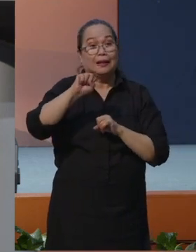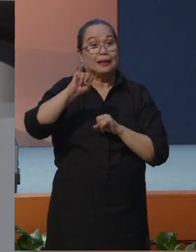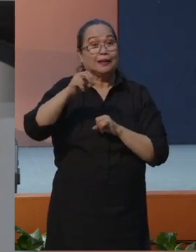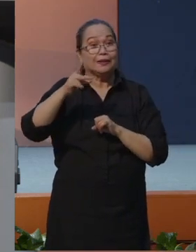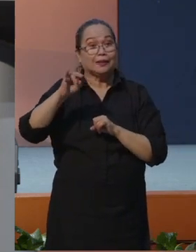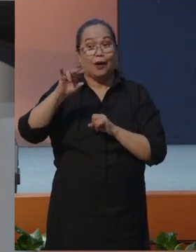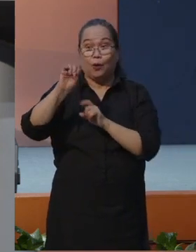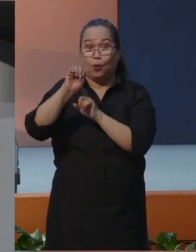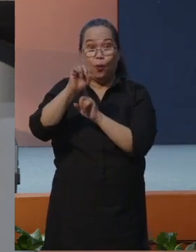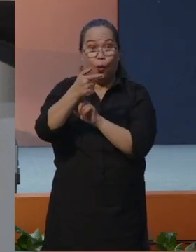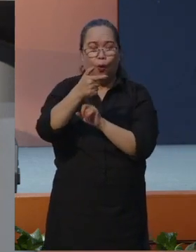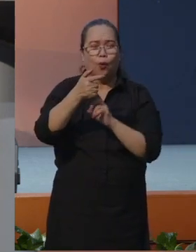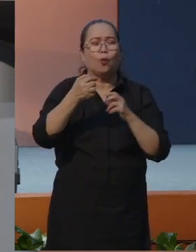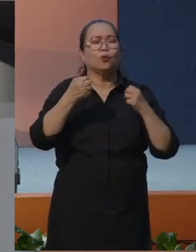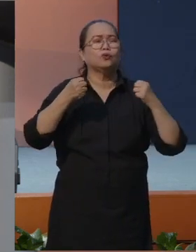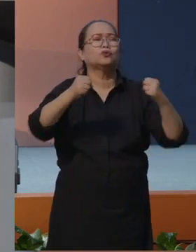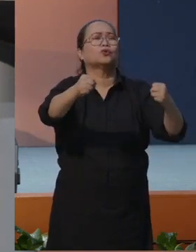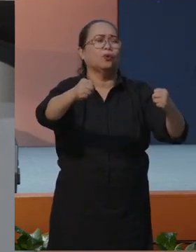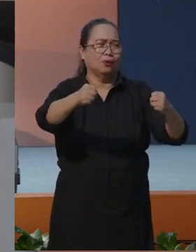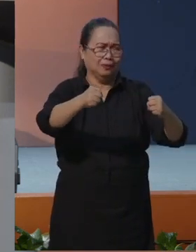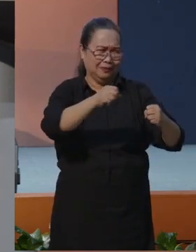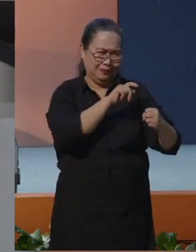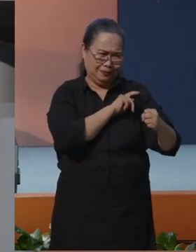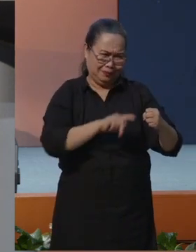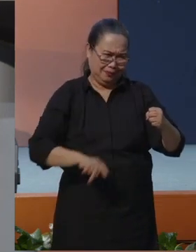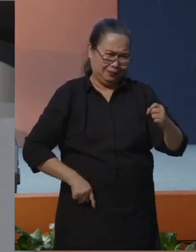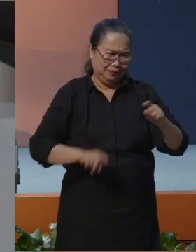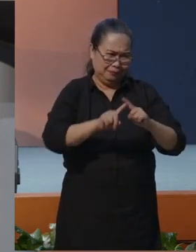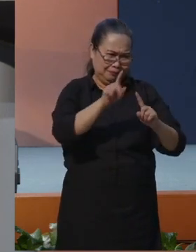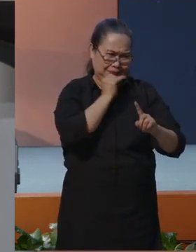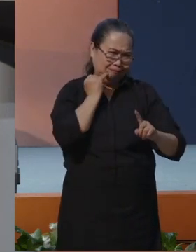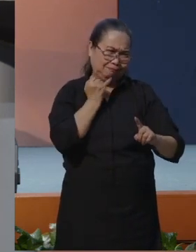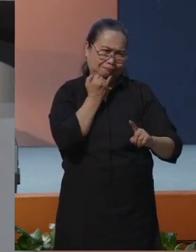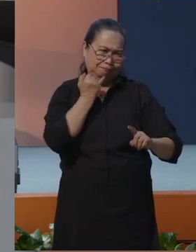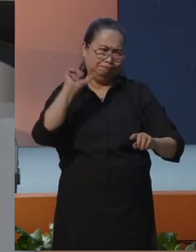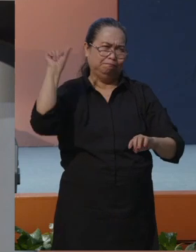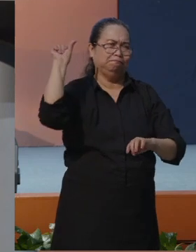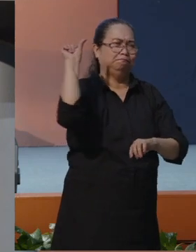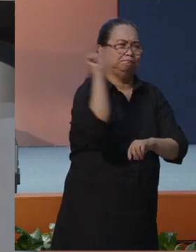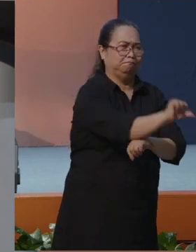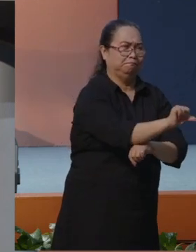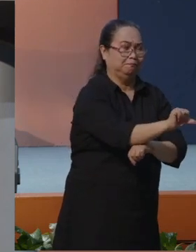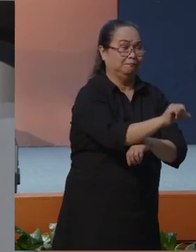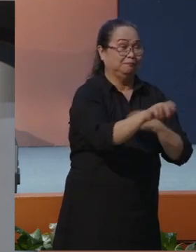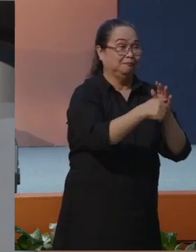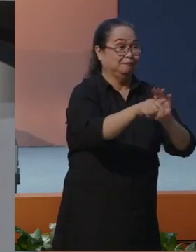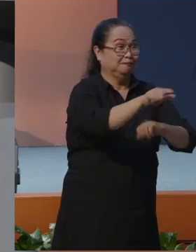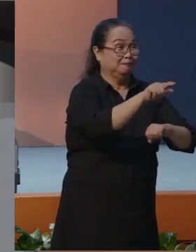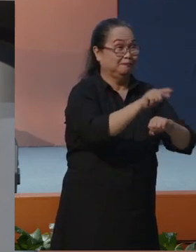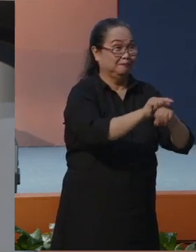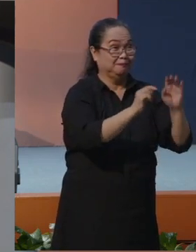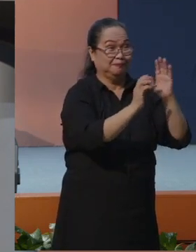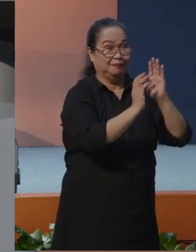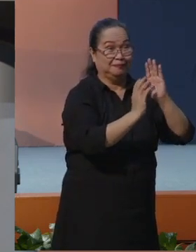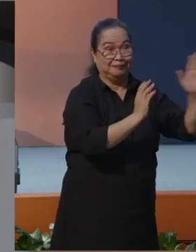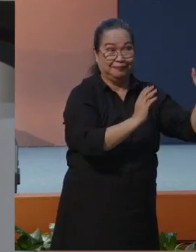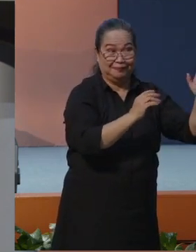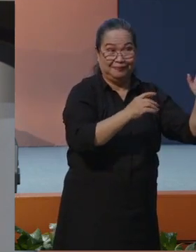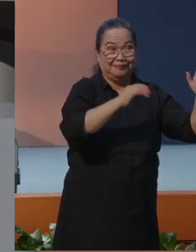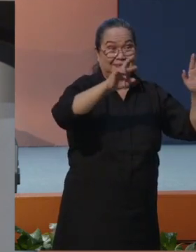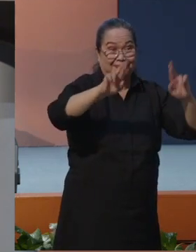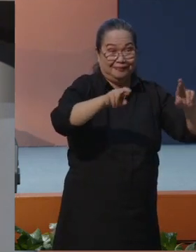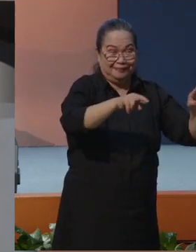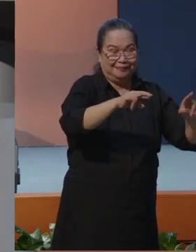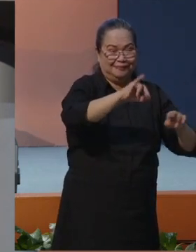ay napaka-powerful na kings pero tinalo ng Israel, whose lands were east of the Jordan and had been